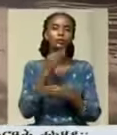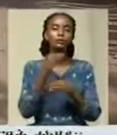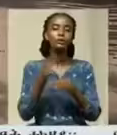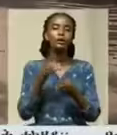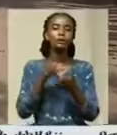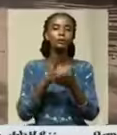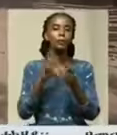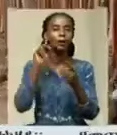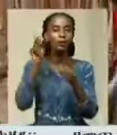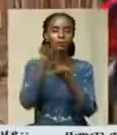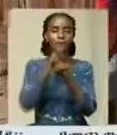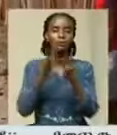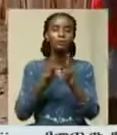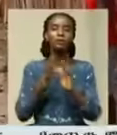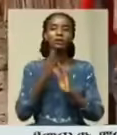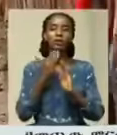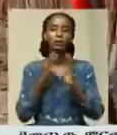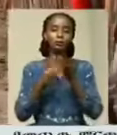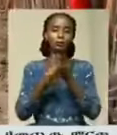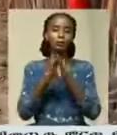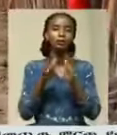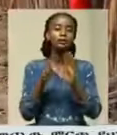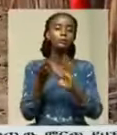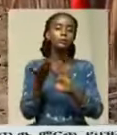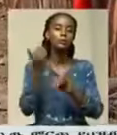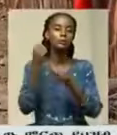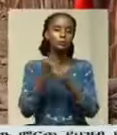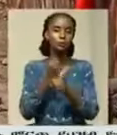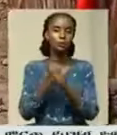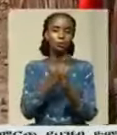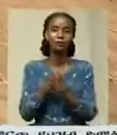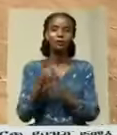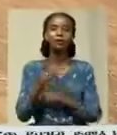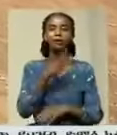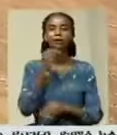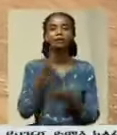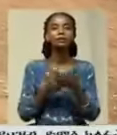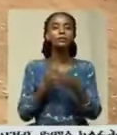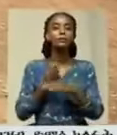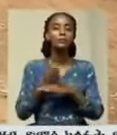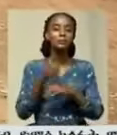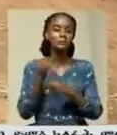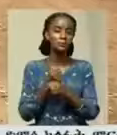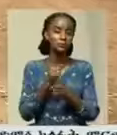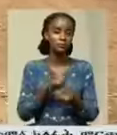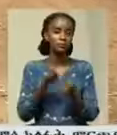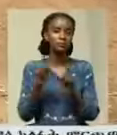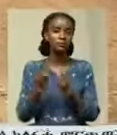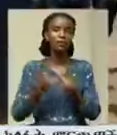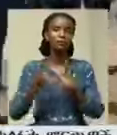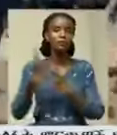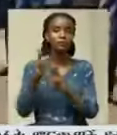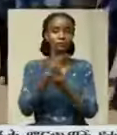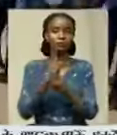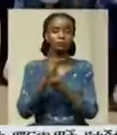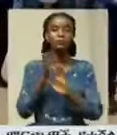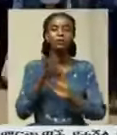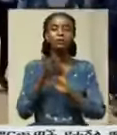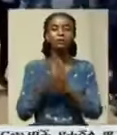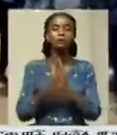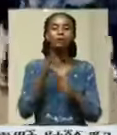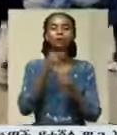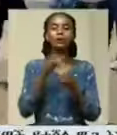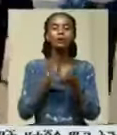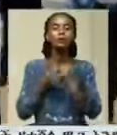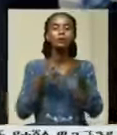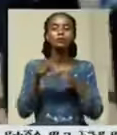የከተማዋ ፕላን የተጣጣሙ እንዲሆኑ ከዚህ በፊት የተሰሩትን የማስተካከልና ከዚህ በኋላ የሚሰሩትን ደግሞ በከፍተኛ ጥንቃቄ መከወን የከተማ